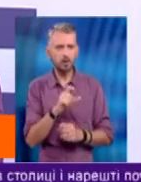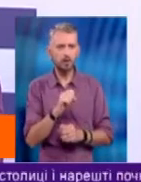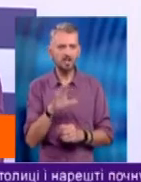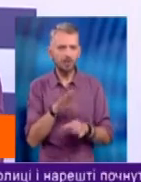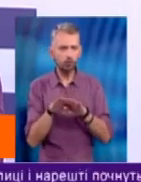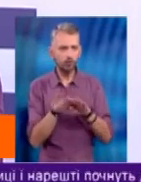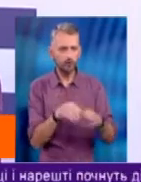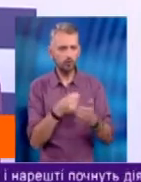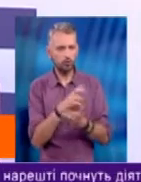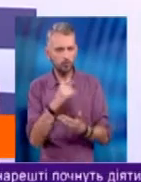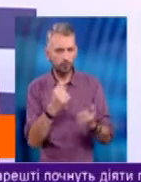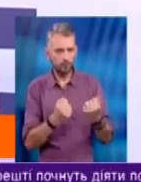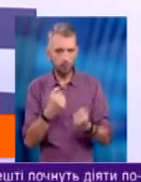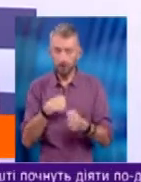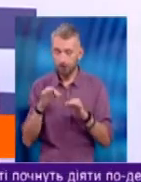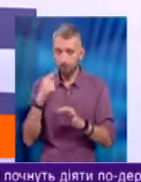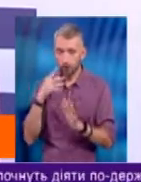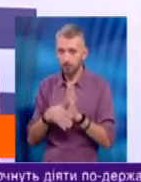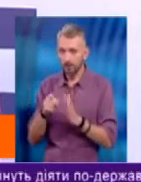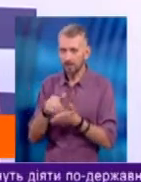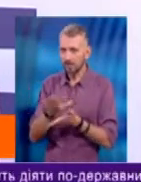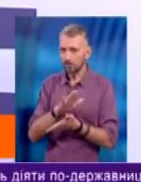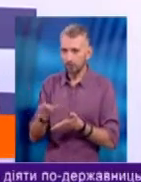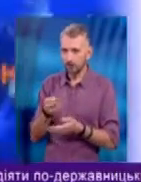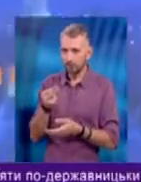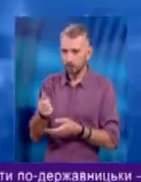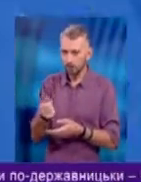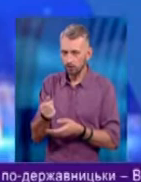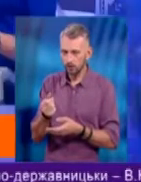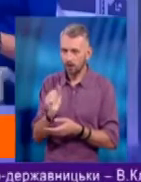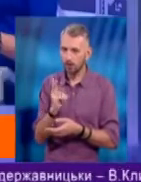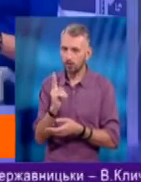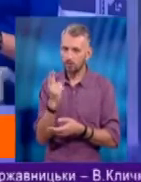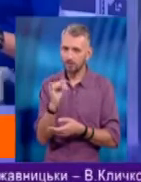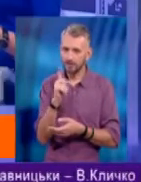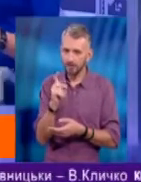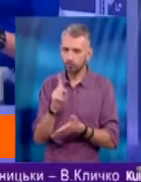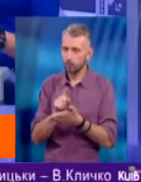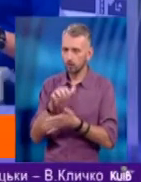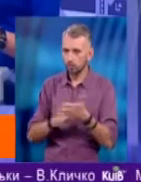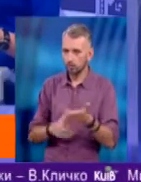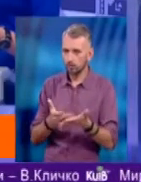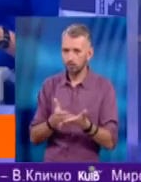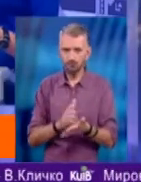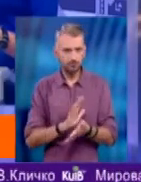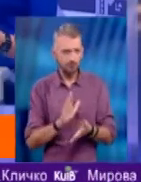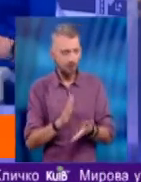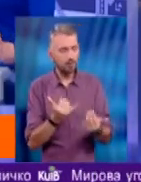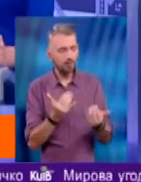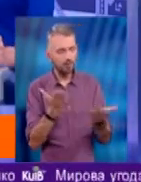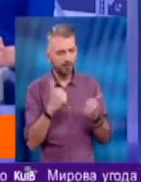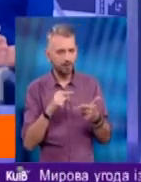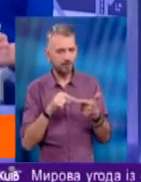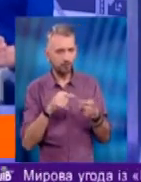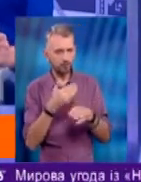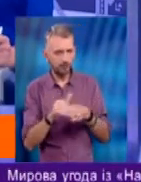євростандарту вживаних автомобілів. Тобто я правильно розумію, що ви не відмовляєтеся сплачувати акцизи, податкові збори? Ні, тепер давайте я до третьої